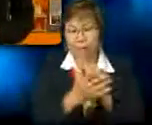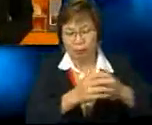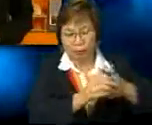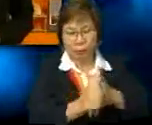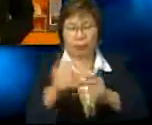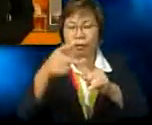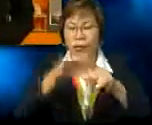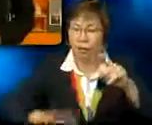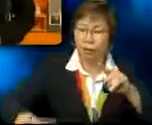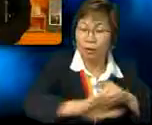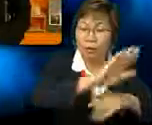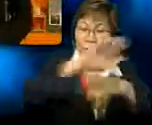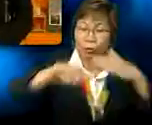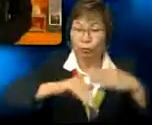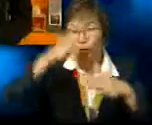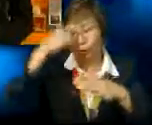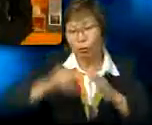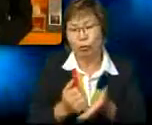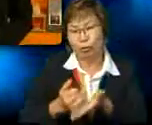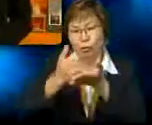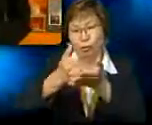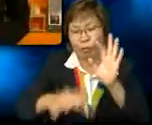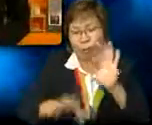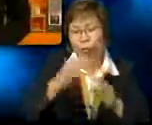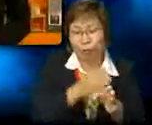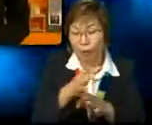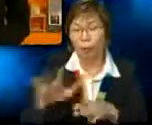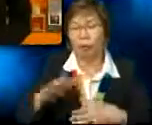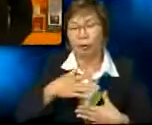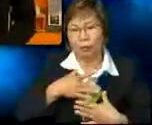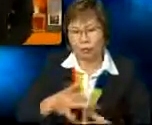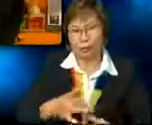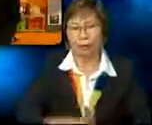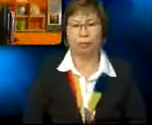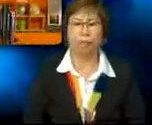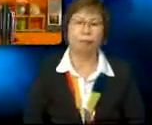menjadi panduan kepada anda semua untuk membantu memilih bidang yang anda minati.